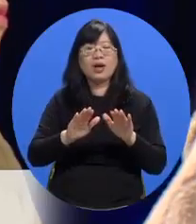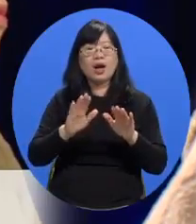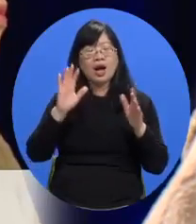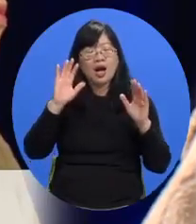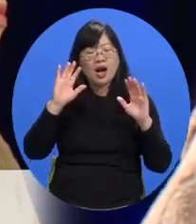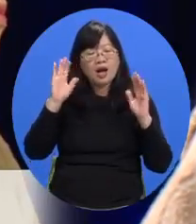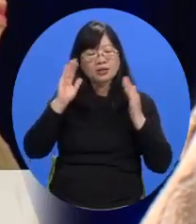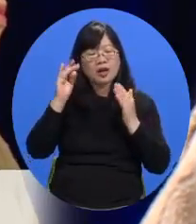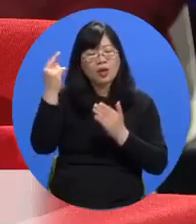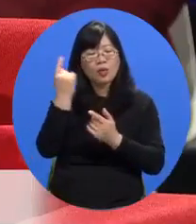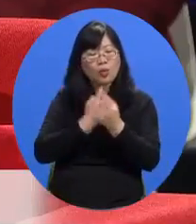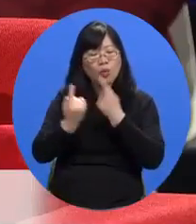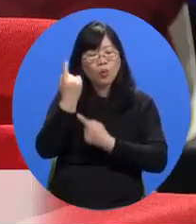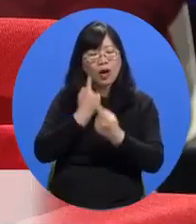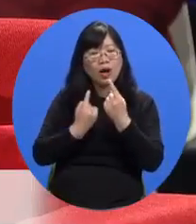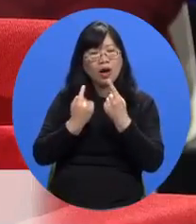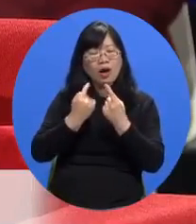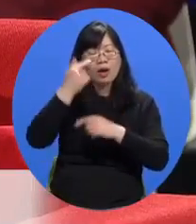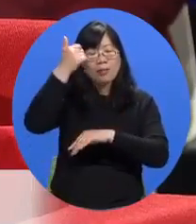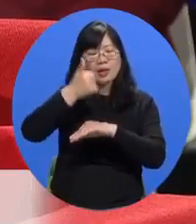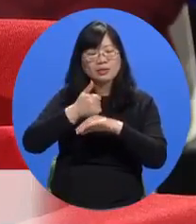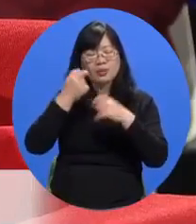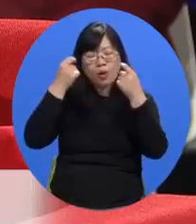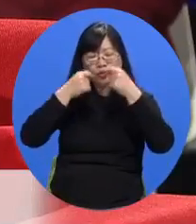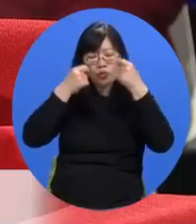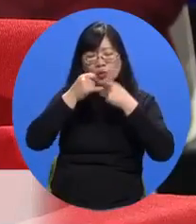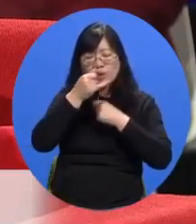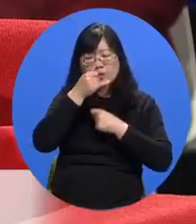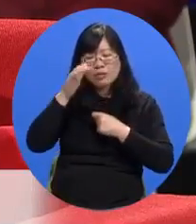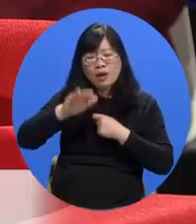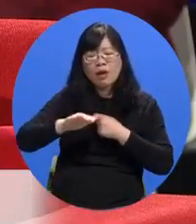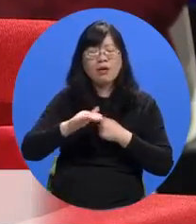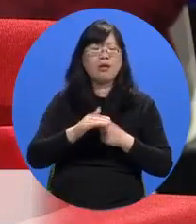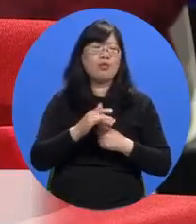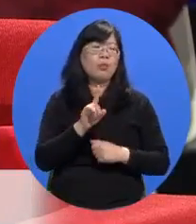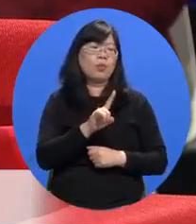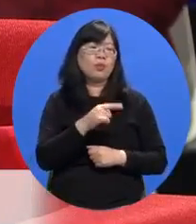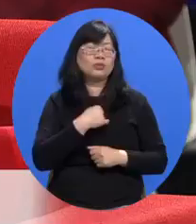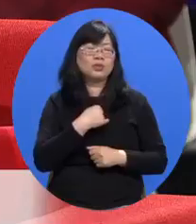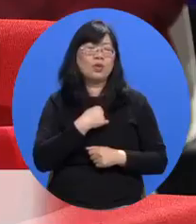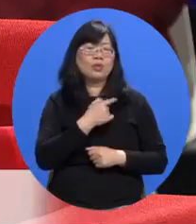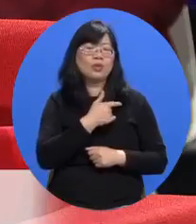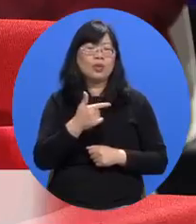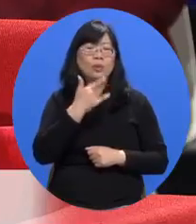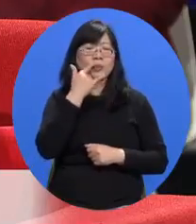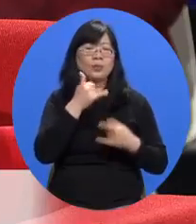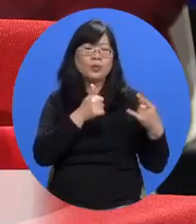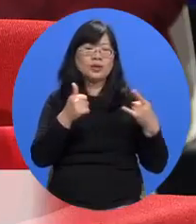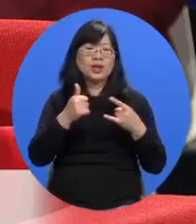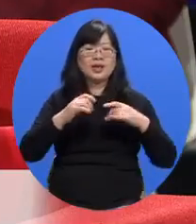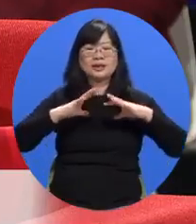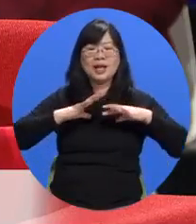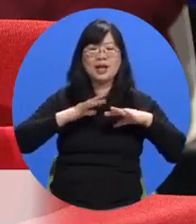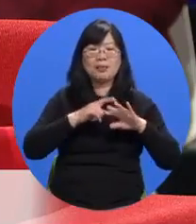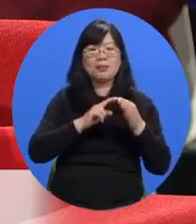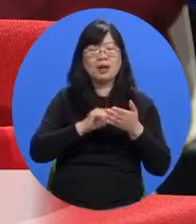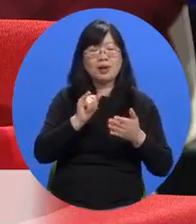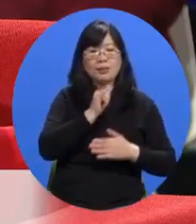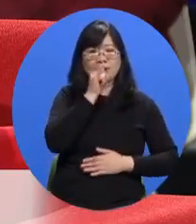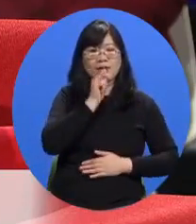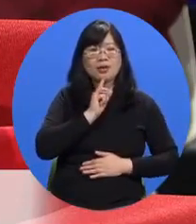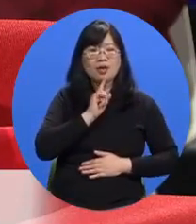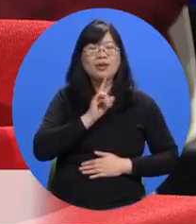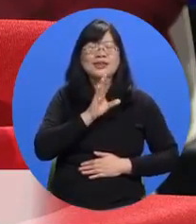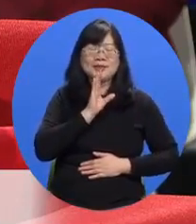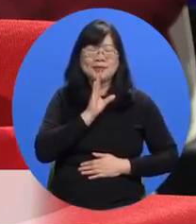있어요. 한참 네. 면담을 하면 마지막에 눈물을 터뜨리는데 그 부분은 항상 저는 너무나 우리 부모에게 자랑스러운 아이가